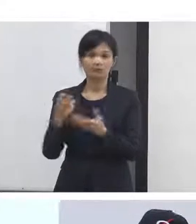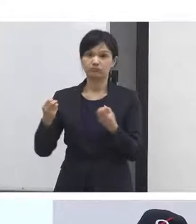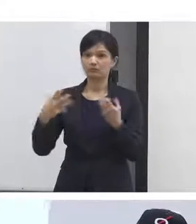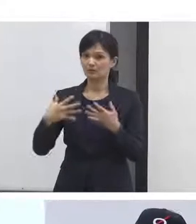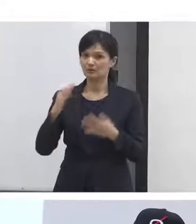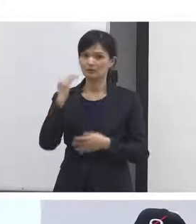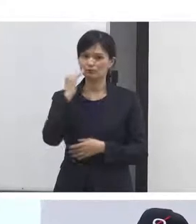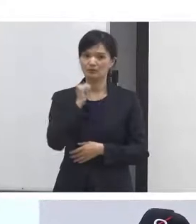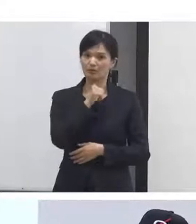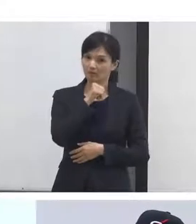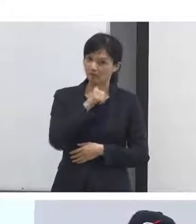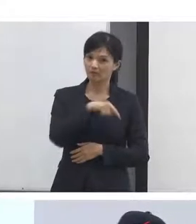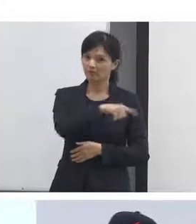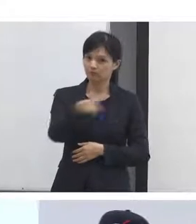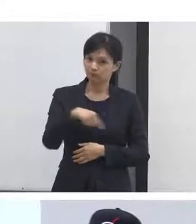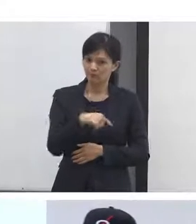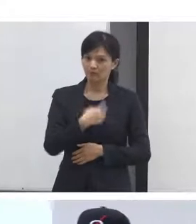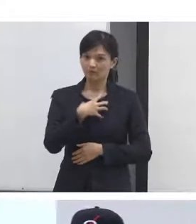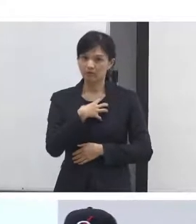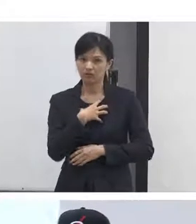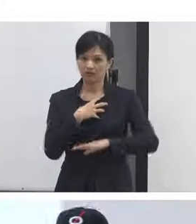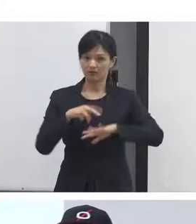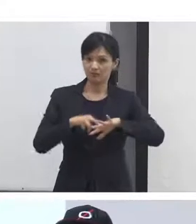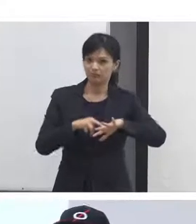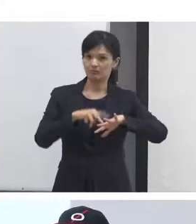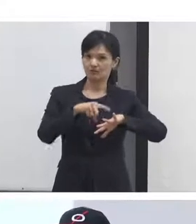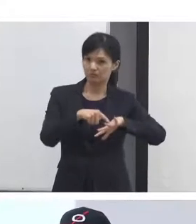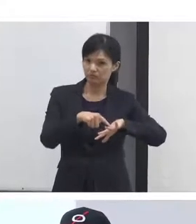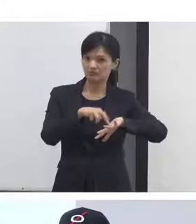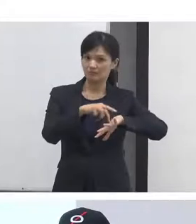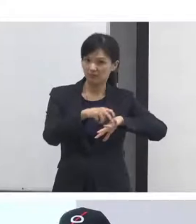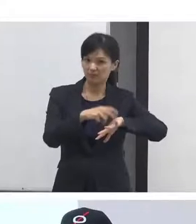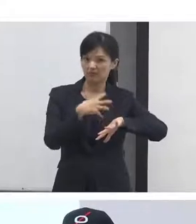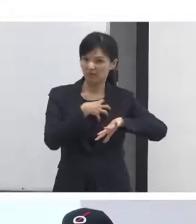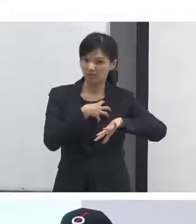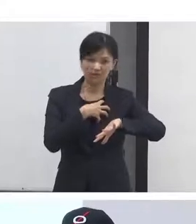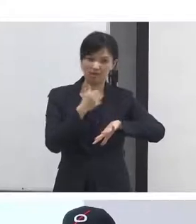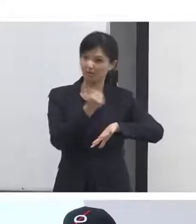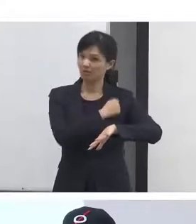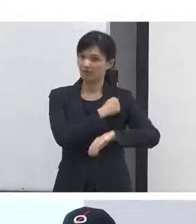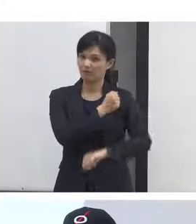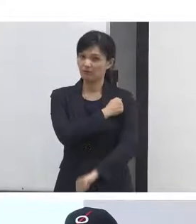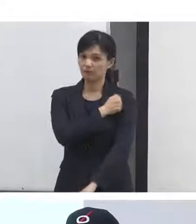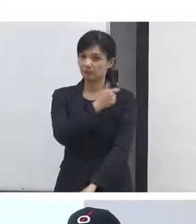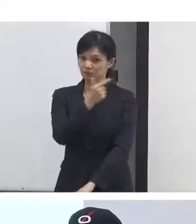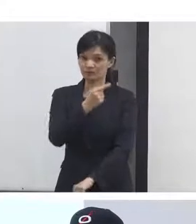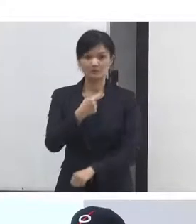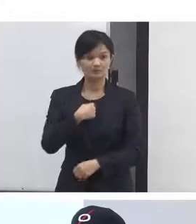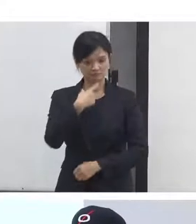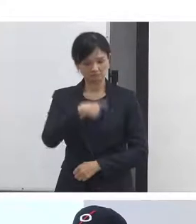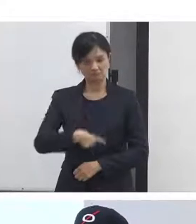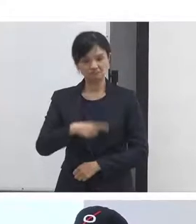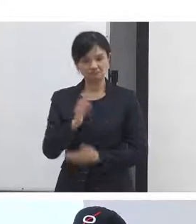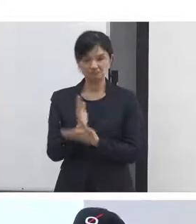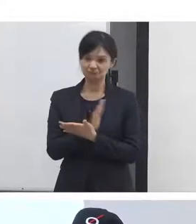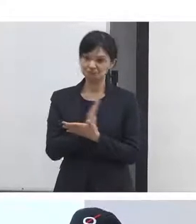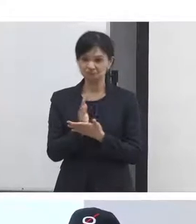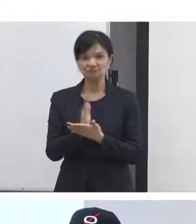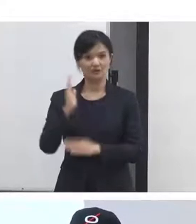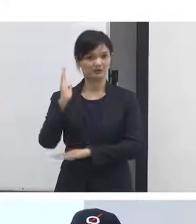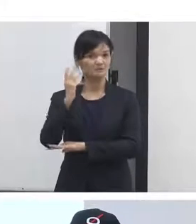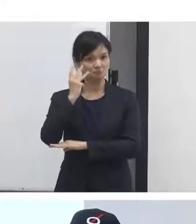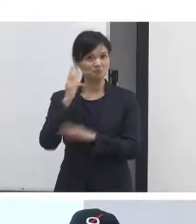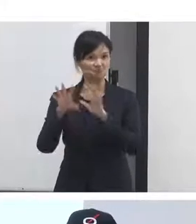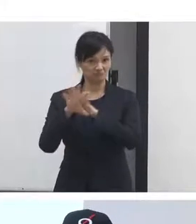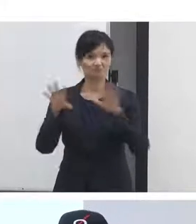需要花很大的力气才有办法爬上去一阶。那这件事情其实就我个人而言，我会觉得在政治上也是会这